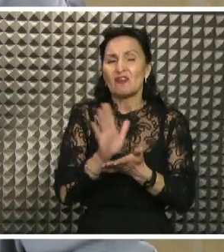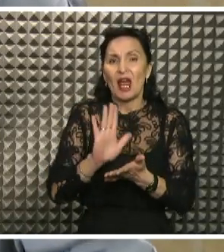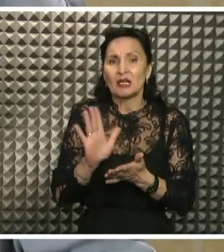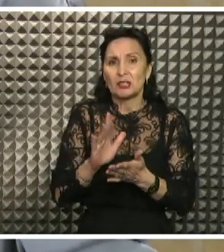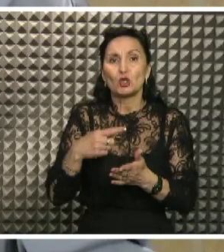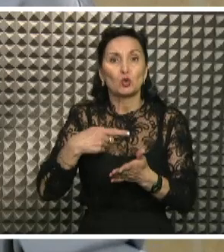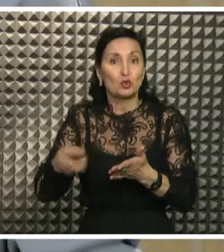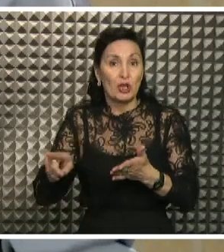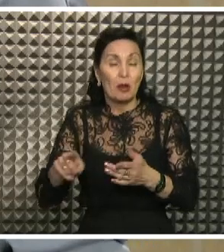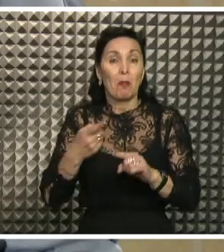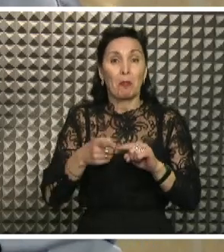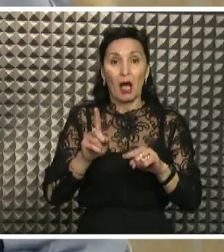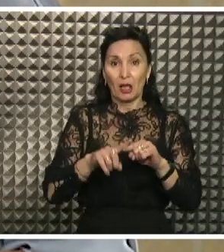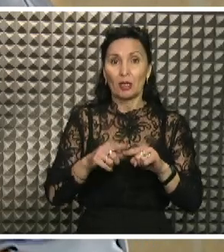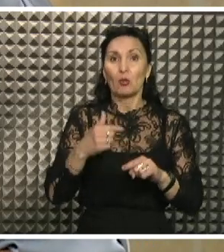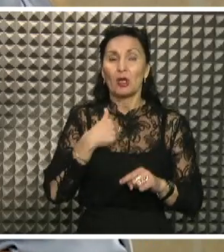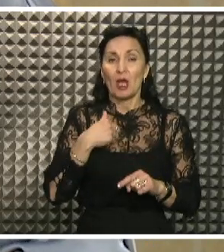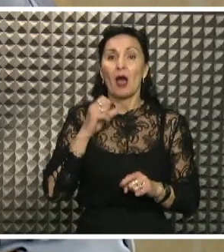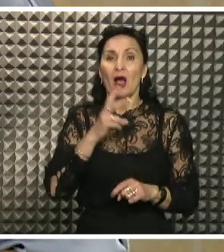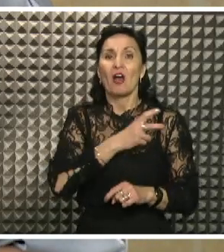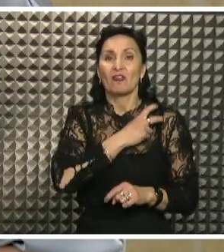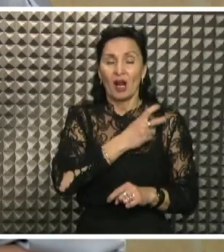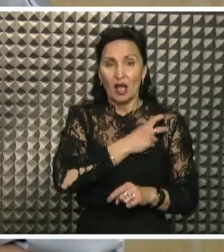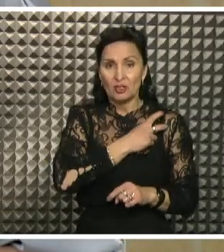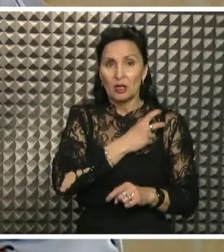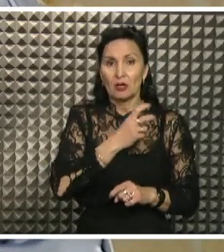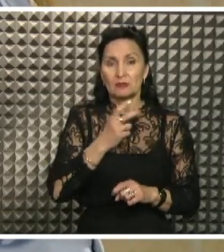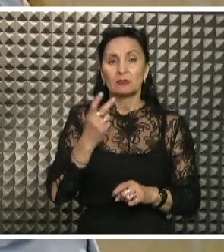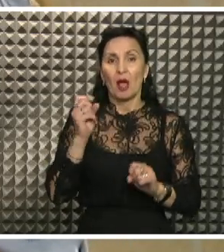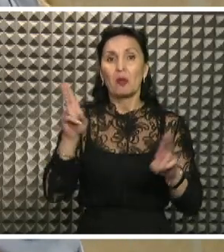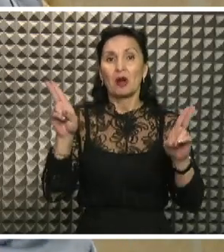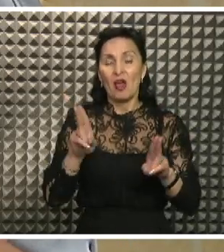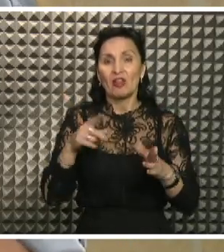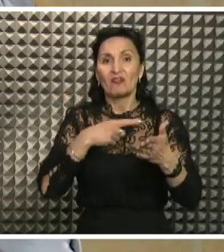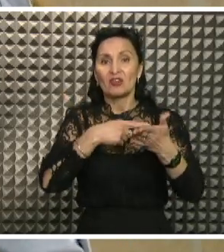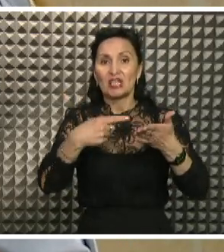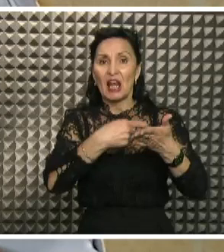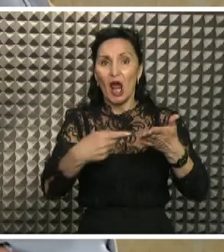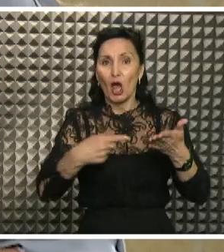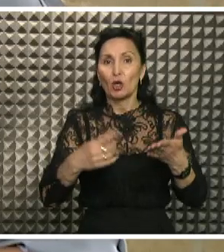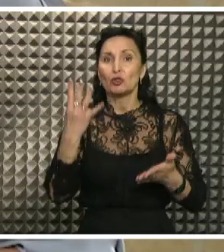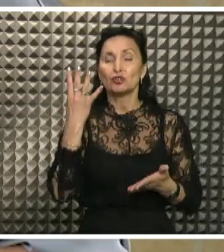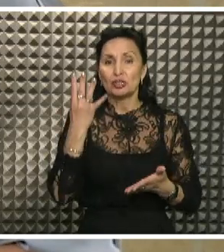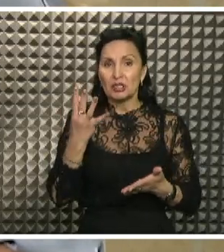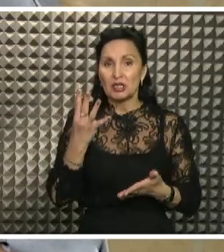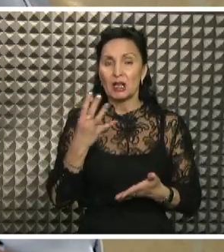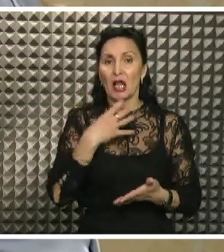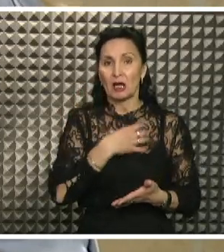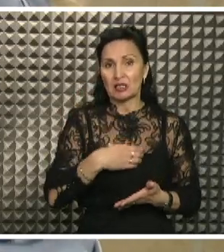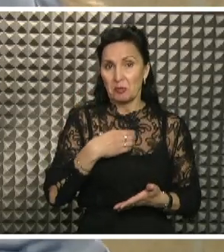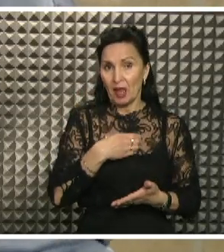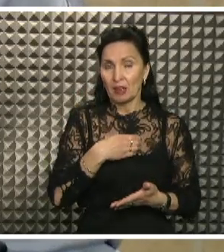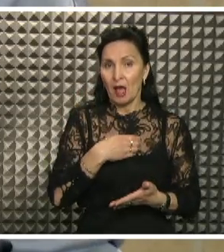исключением. Поэтому я, как врач превентивной медицины, как правило, выделяю 4 ключевых